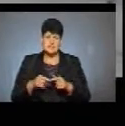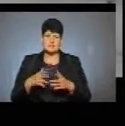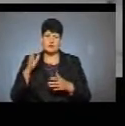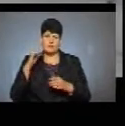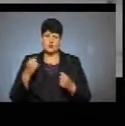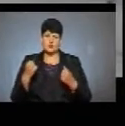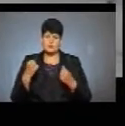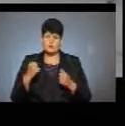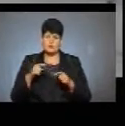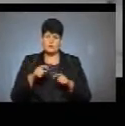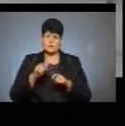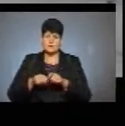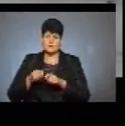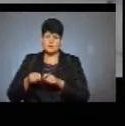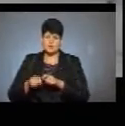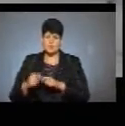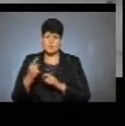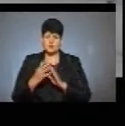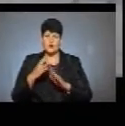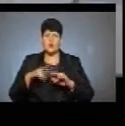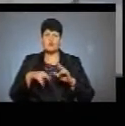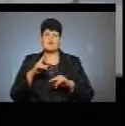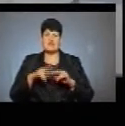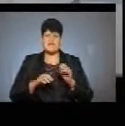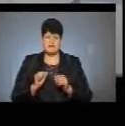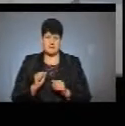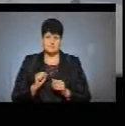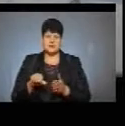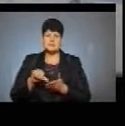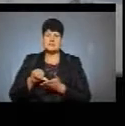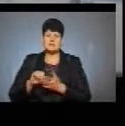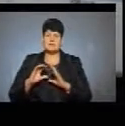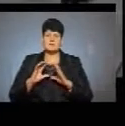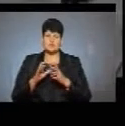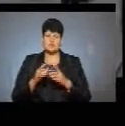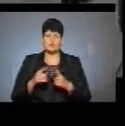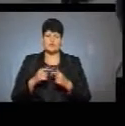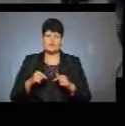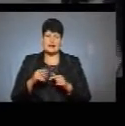і вони тестують першу чергу будівництва. Представники